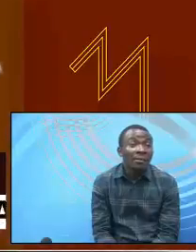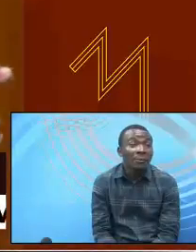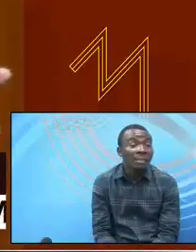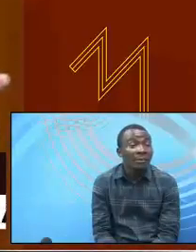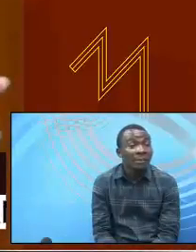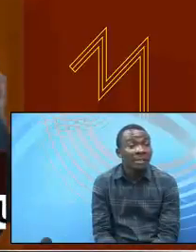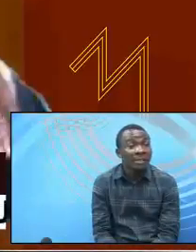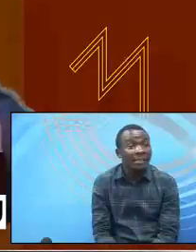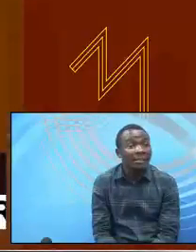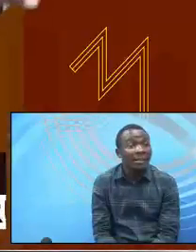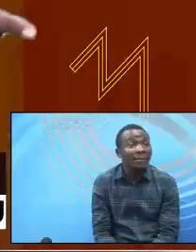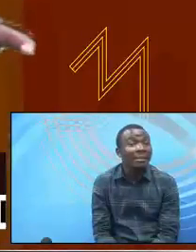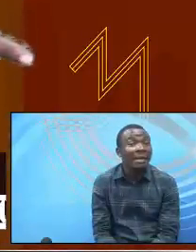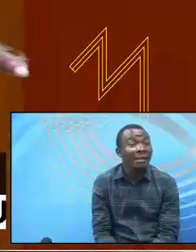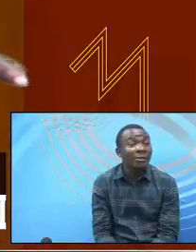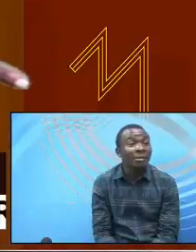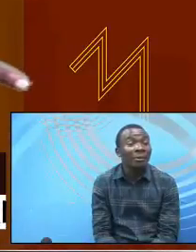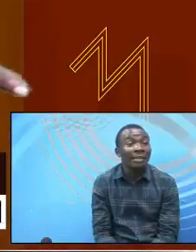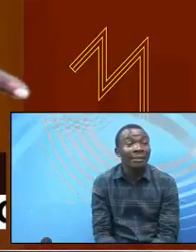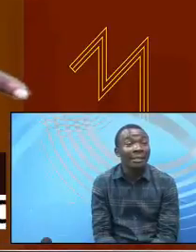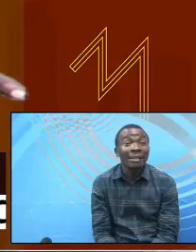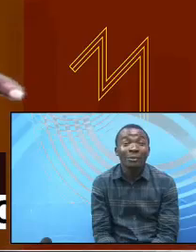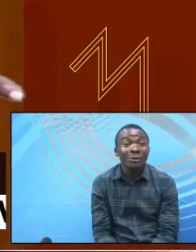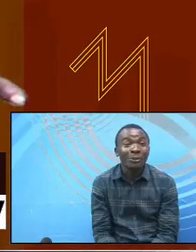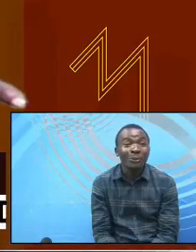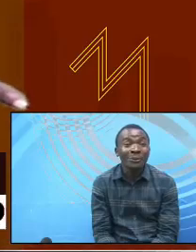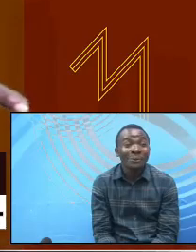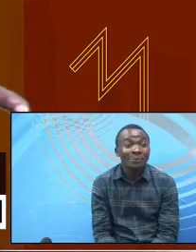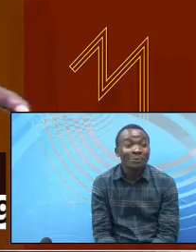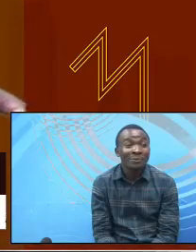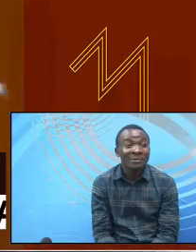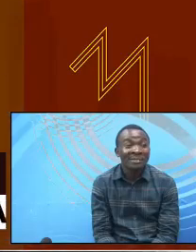byabaye. Urugero ndibuka nka mbere habayeho Ebola yabayeho muri Congo,